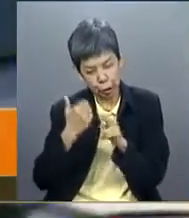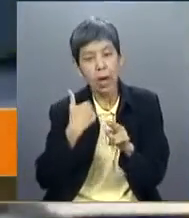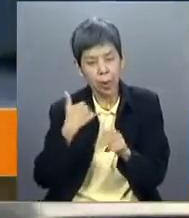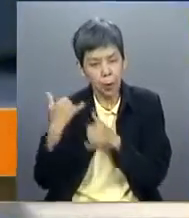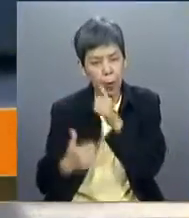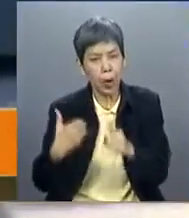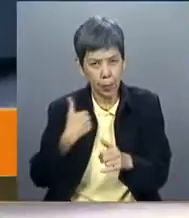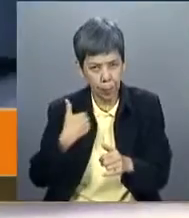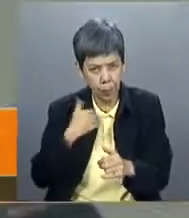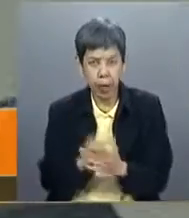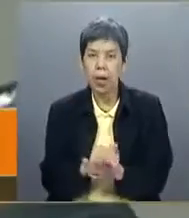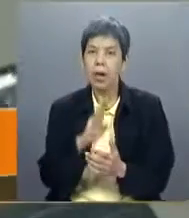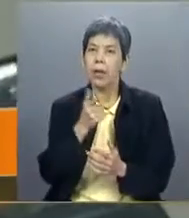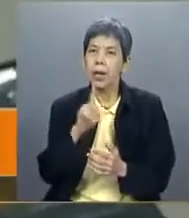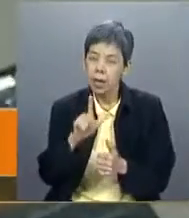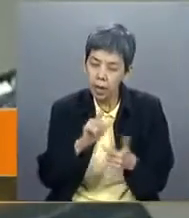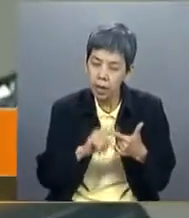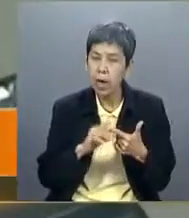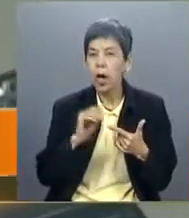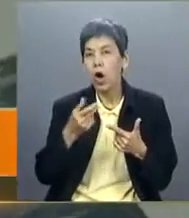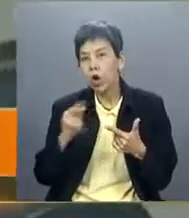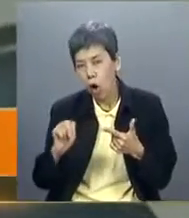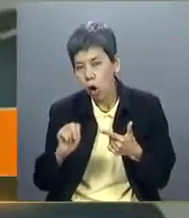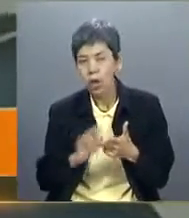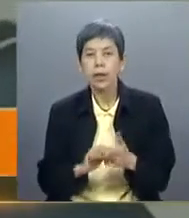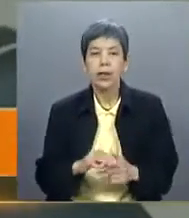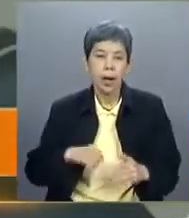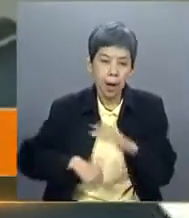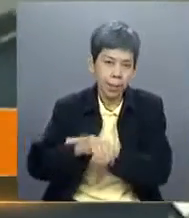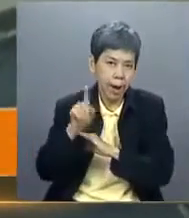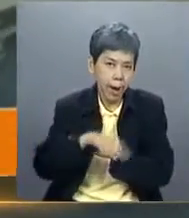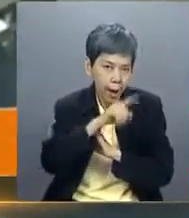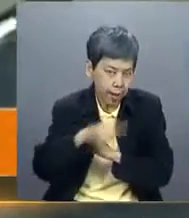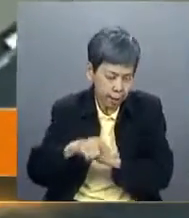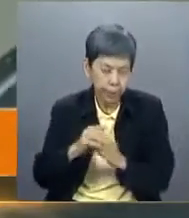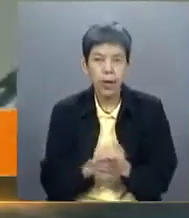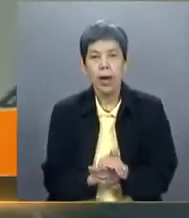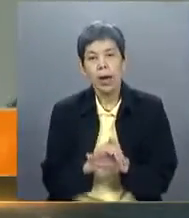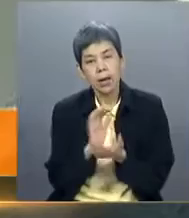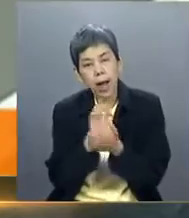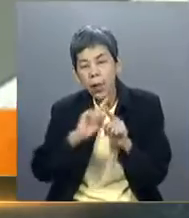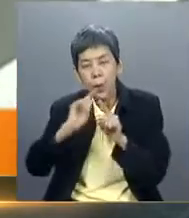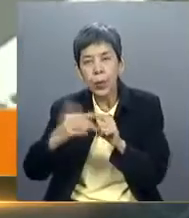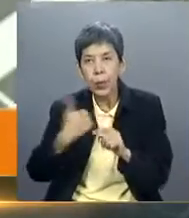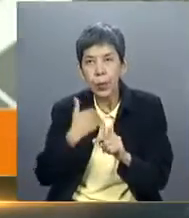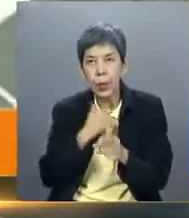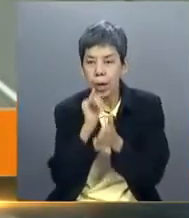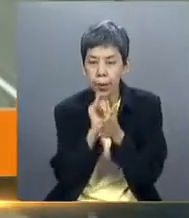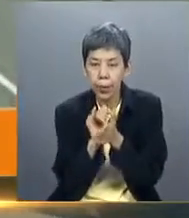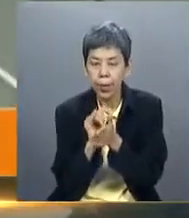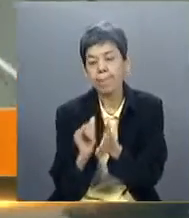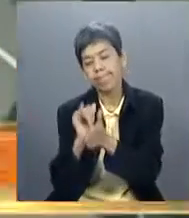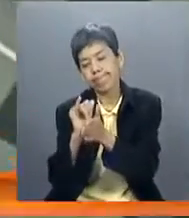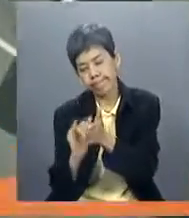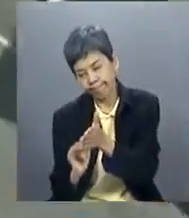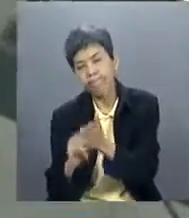ายคนค่ะไม่ว่าจะเป็นบิลคลินตันดอนคิงเดวิดเบคแฮมอาร์โนลด์ชวาร์ซเนเกอร์และจากนั้นร่างของอาลีก็ถูกนำไปฝัง